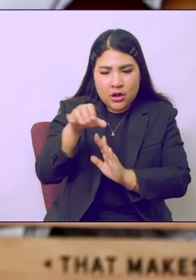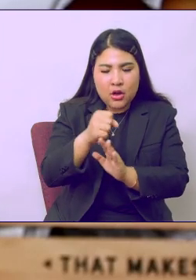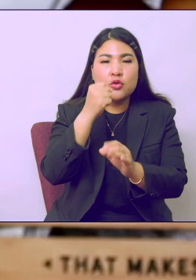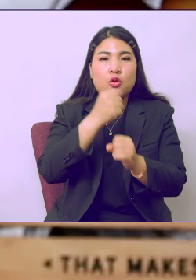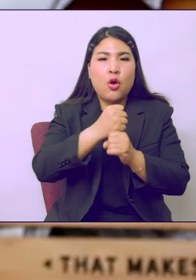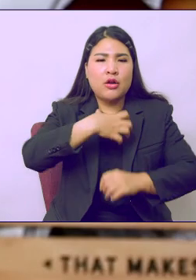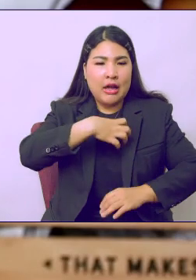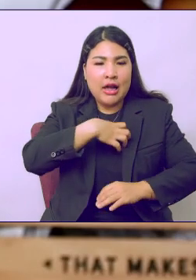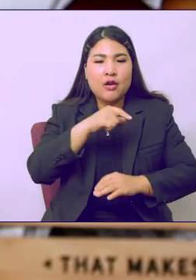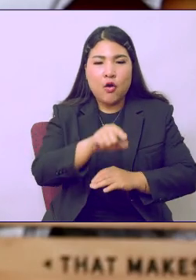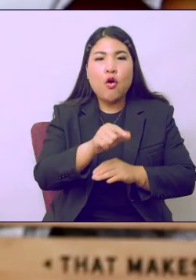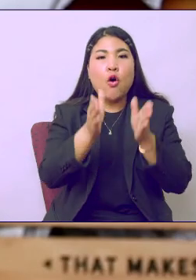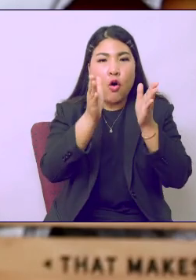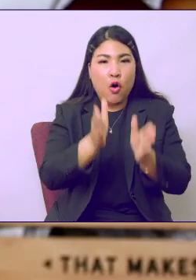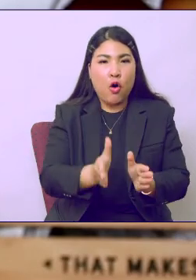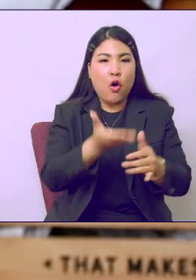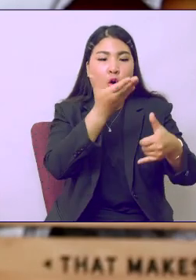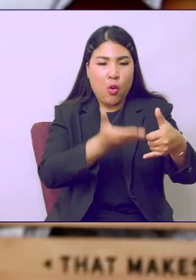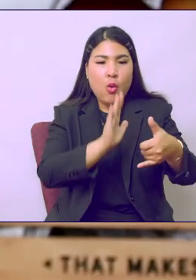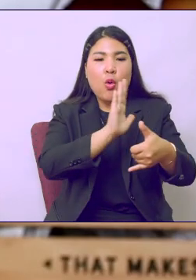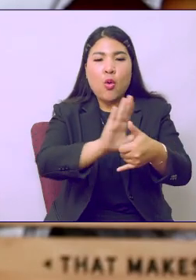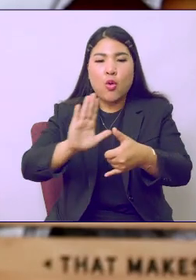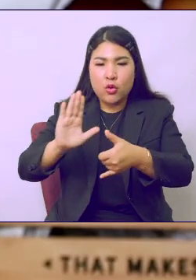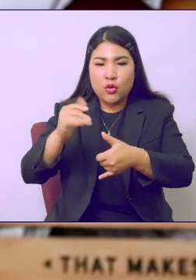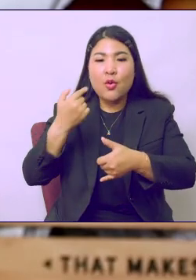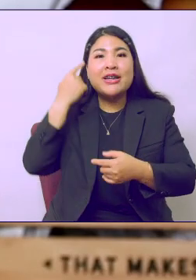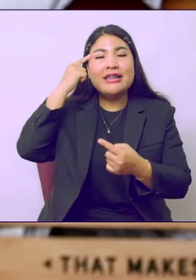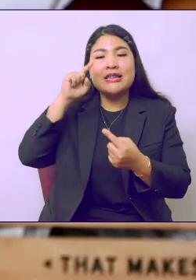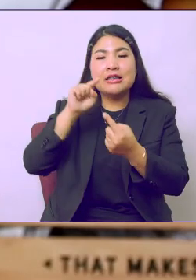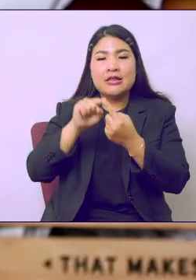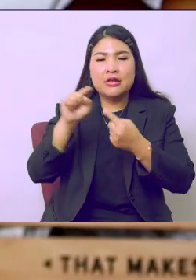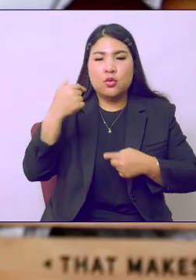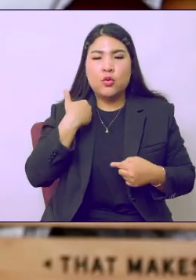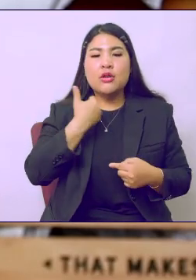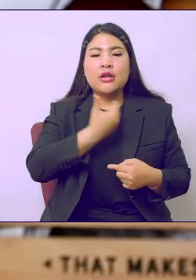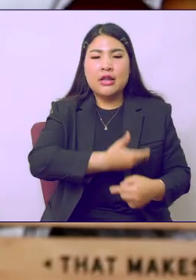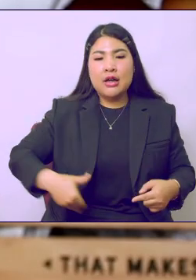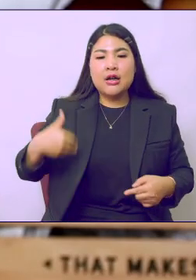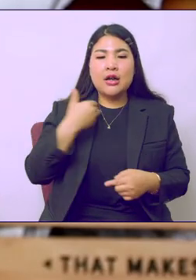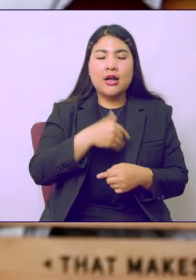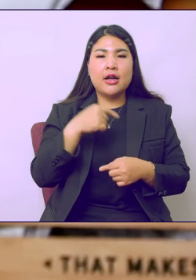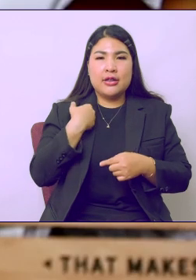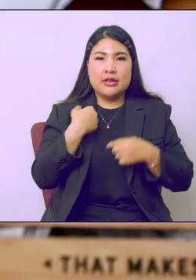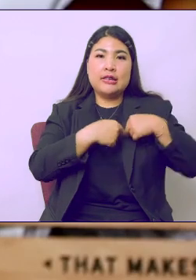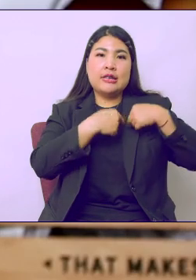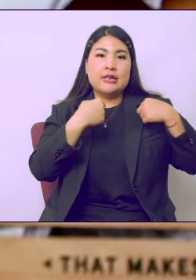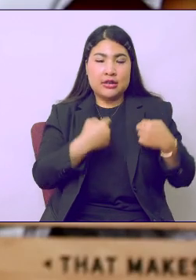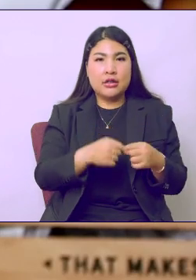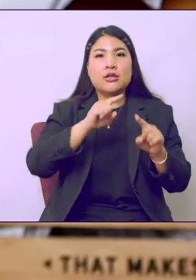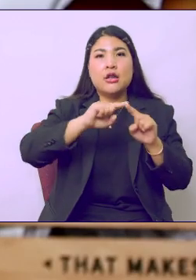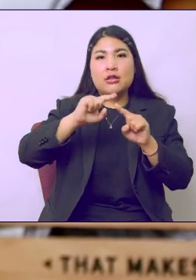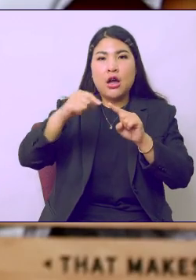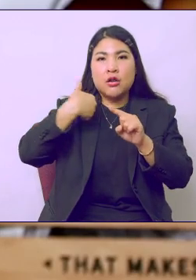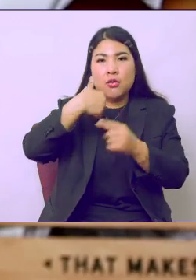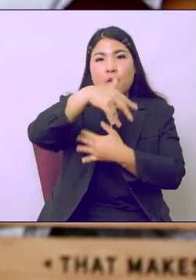ครับของแต่ละบุคคลนะครับโดยคำนึงถึงนะครับสภาอ่าสถานะทางร่างกายเนาะจิตใจด้วยแล้วก็สภาวะ